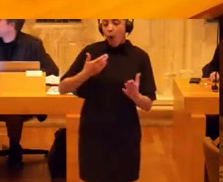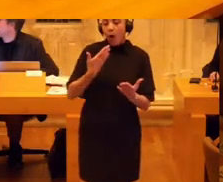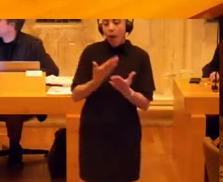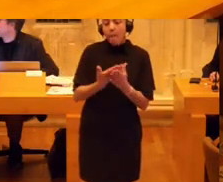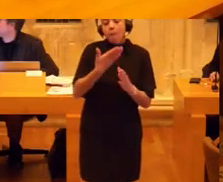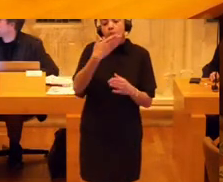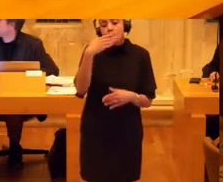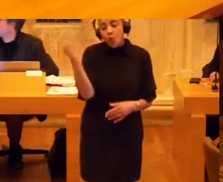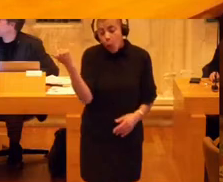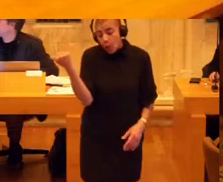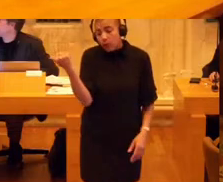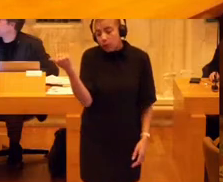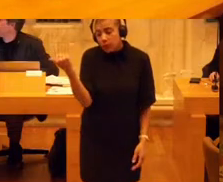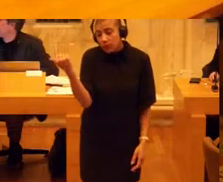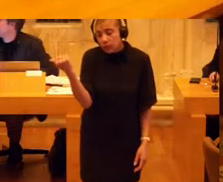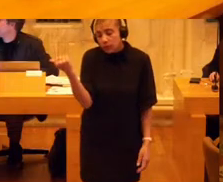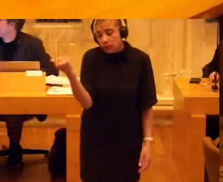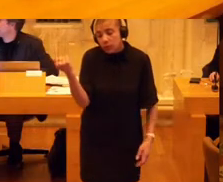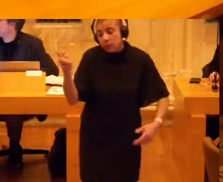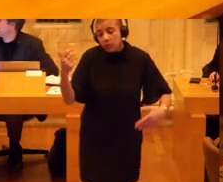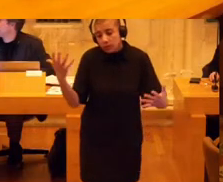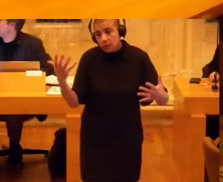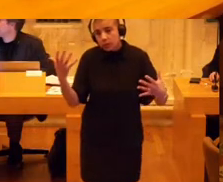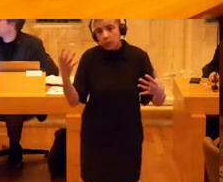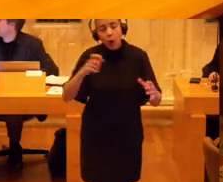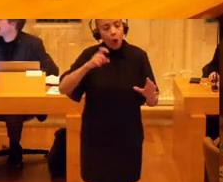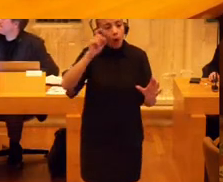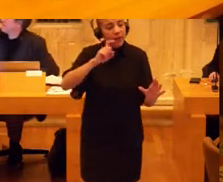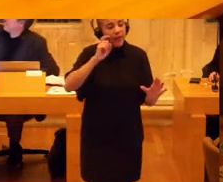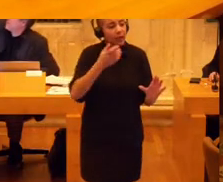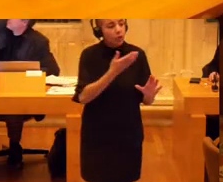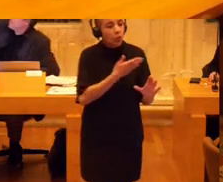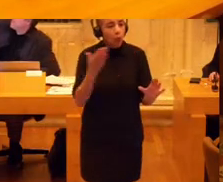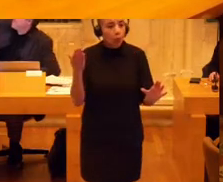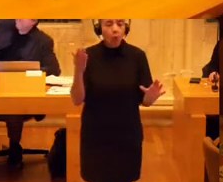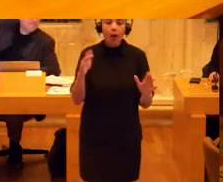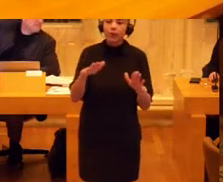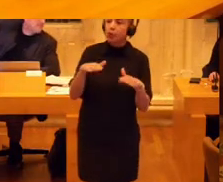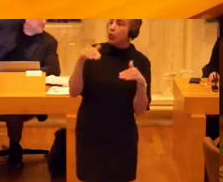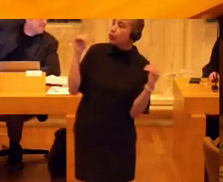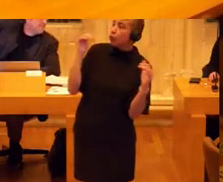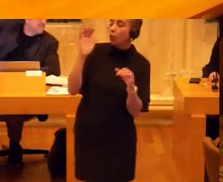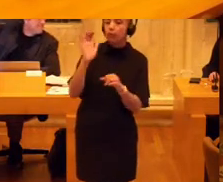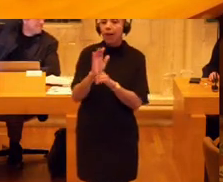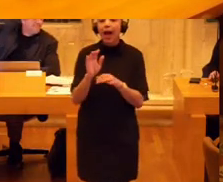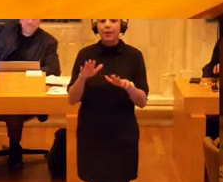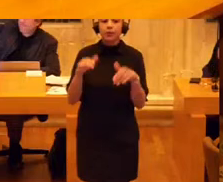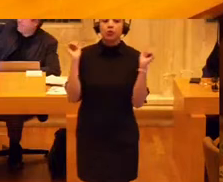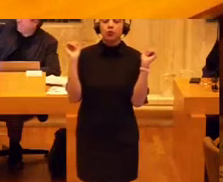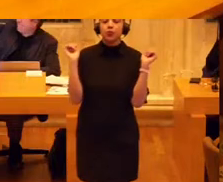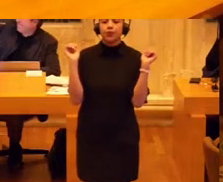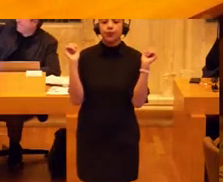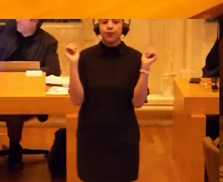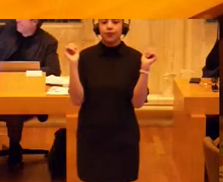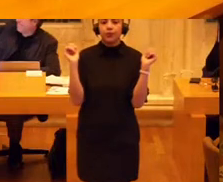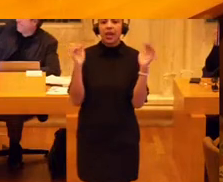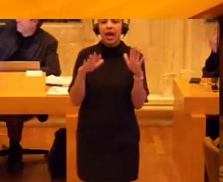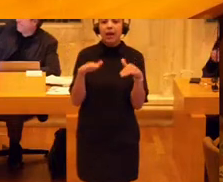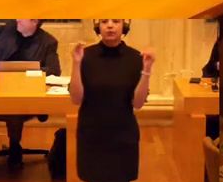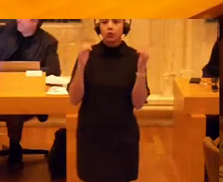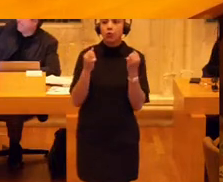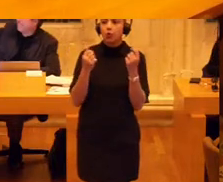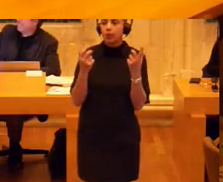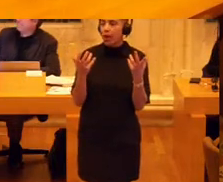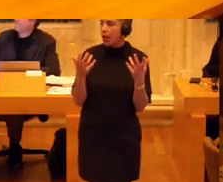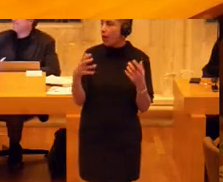Donc, après ces observations, est-ce qu'il y a des oppositions, des abstentions ? Abstentions, combien d'abstentions ? Ah, là,